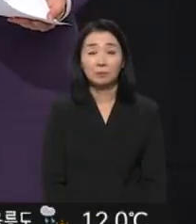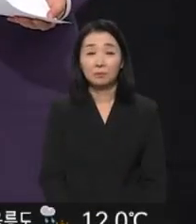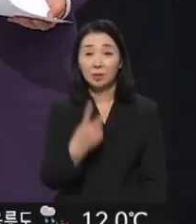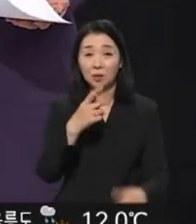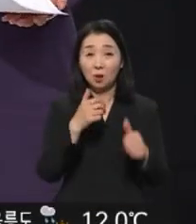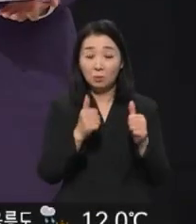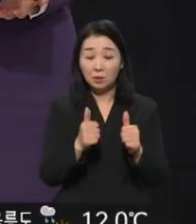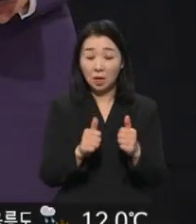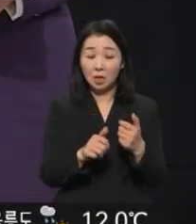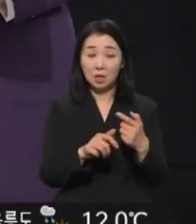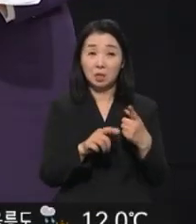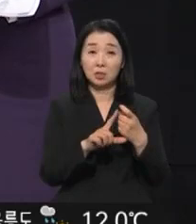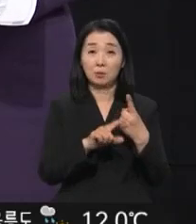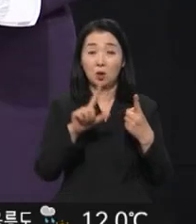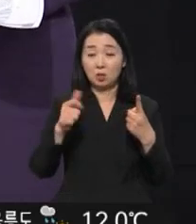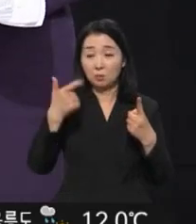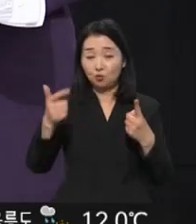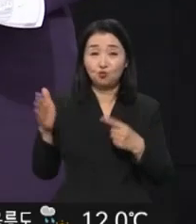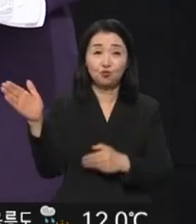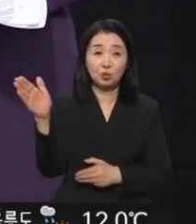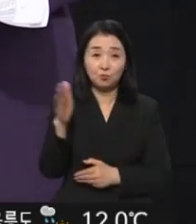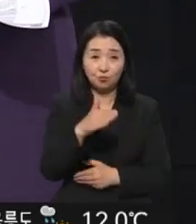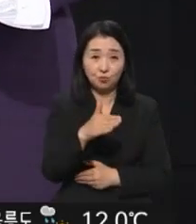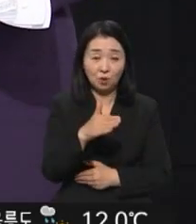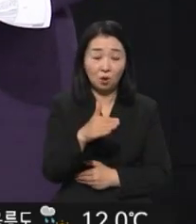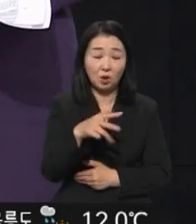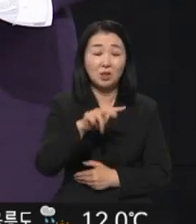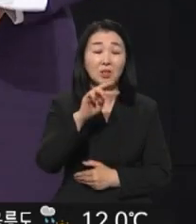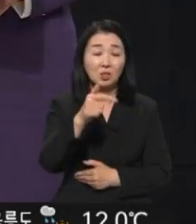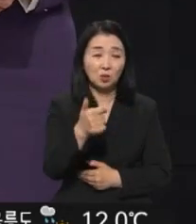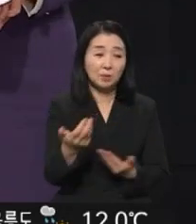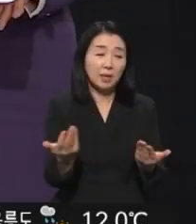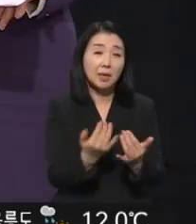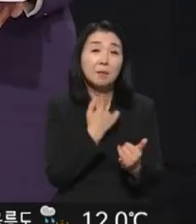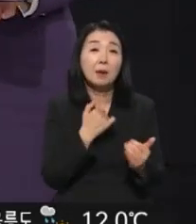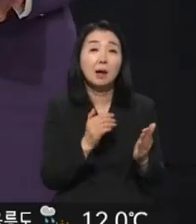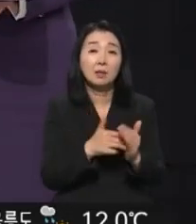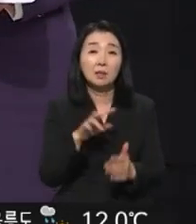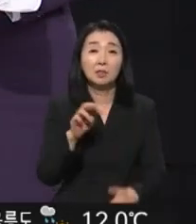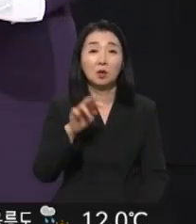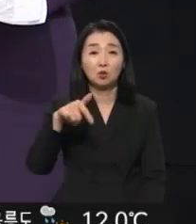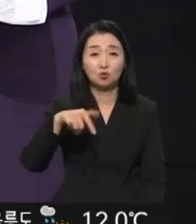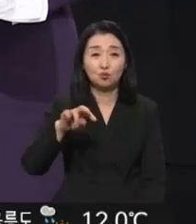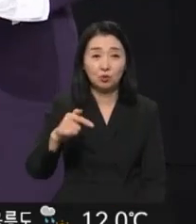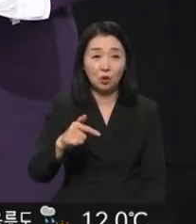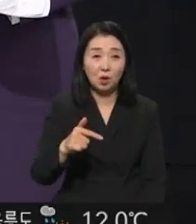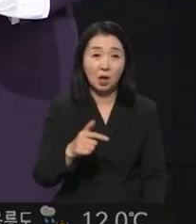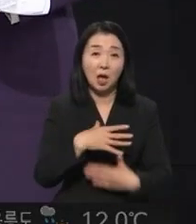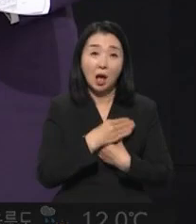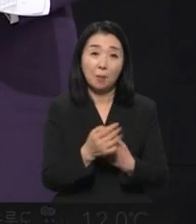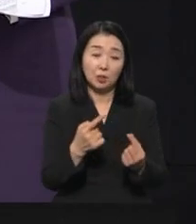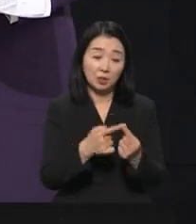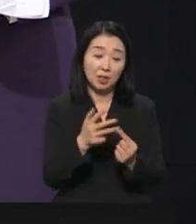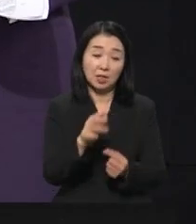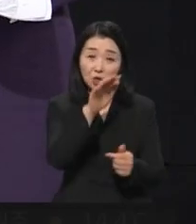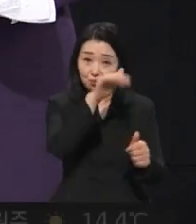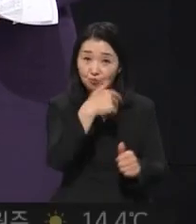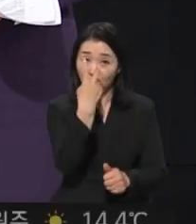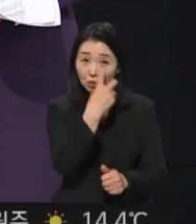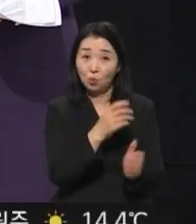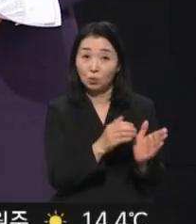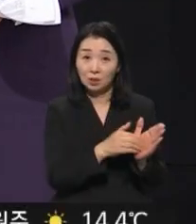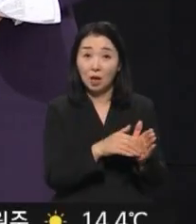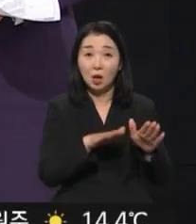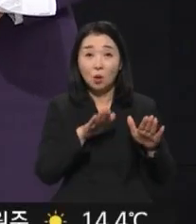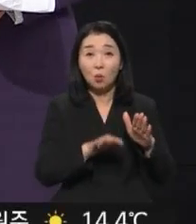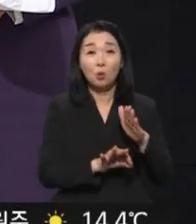검찰은 지난 16일부터 4일 동안 서 전 실장 밑에서 근무했던 서주석 전 안보실 1차장을 불러 조사하기도 했습니다.